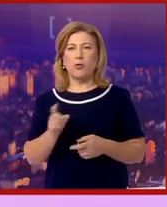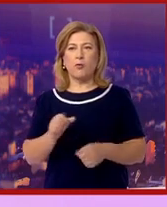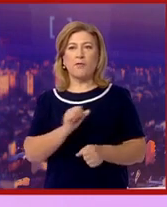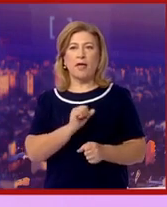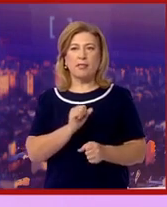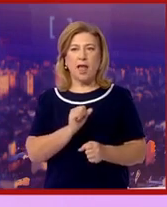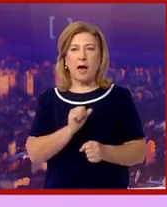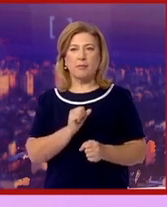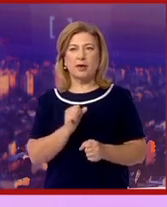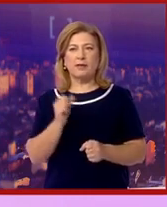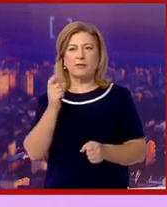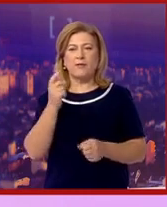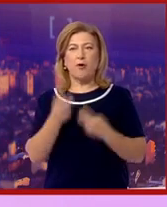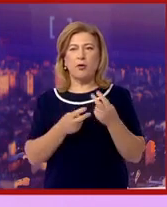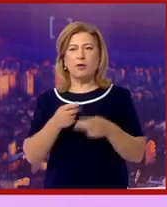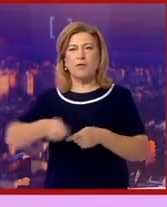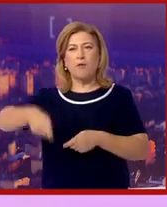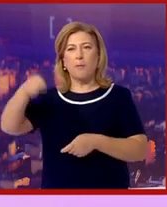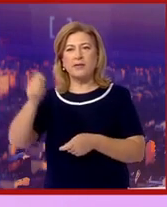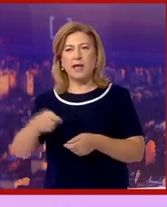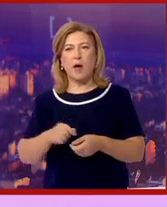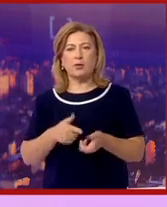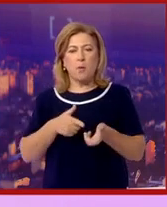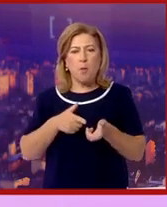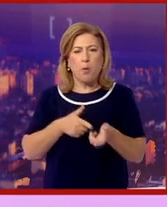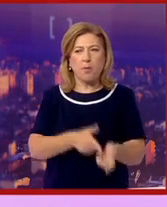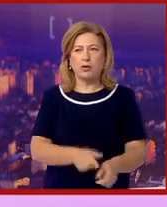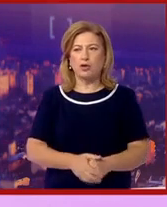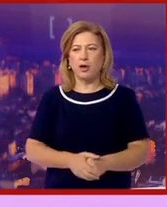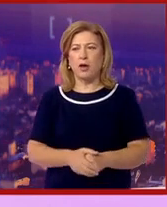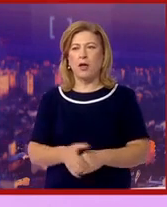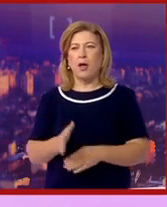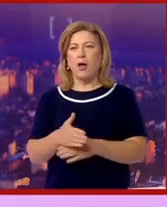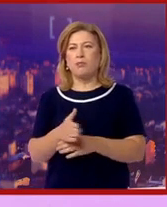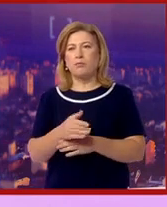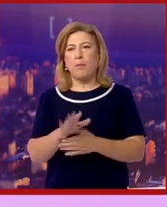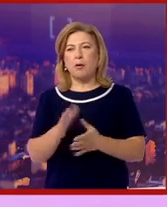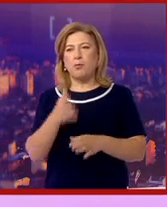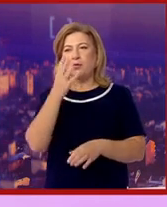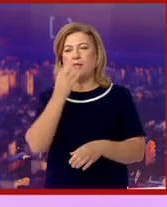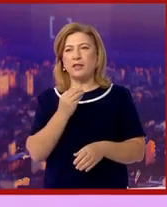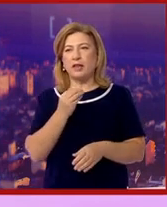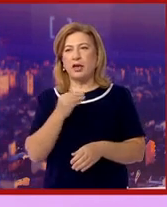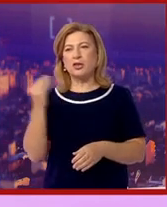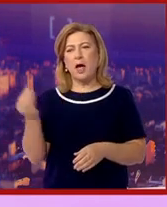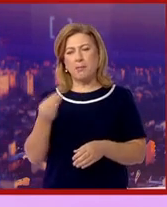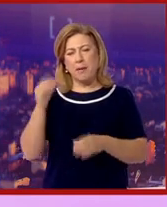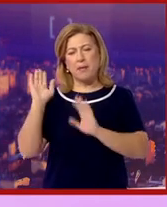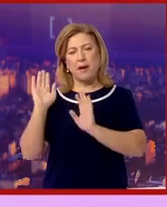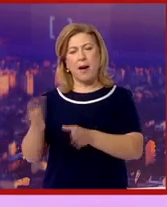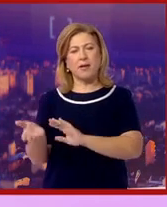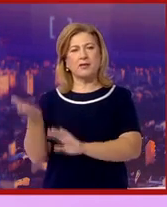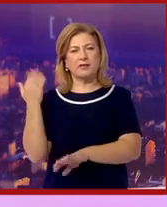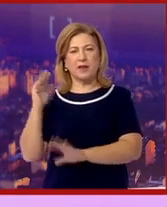vopseaua sau să folosiți bormașina. Iar nativii pești pot fi cuprinși de nostalgie, dar bine ar fi să lase trecutul la locul